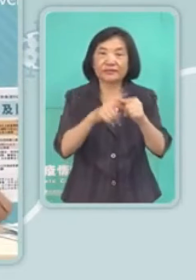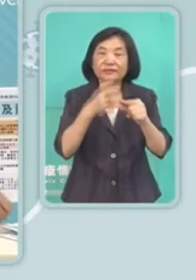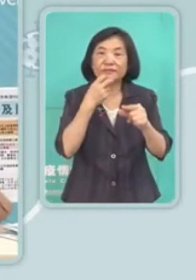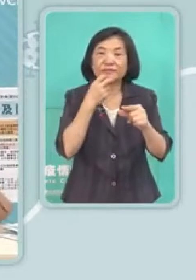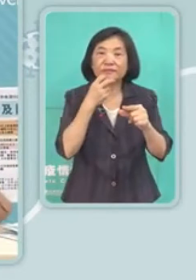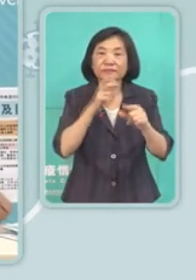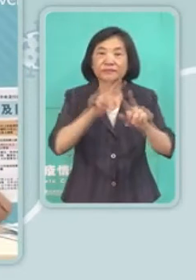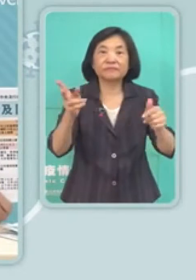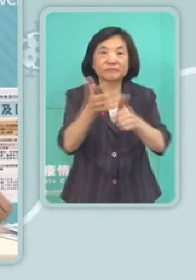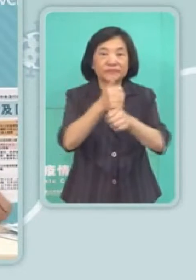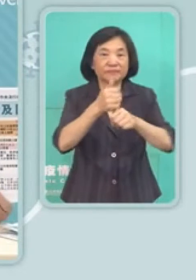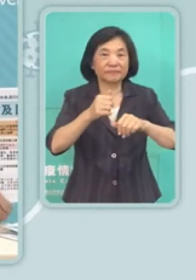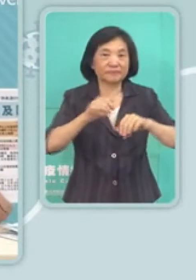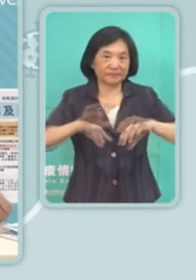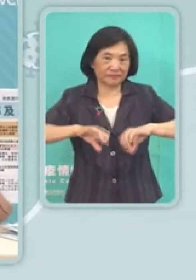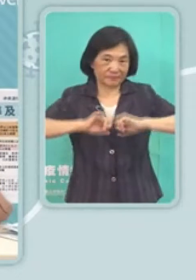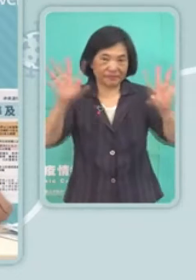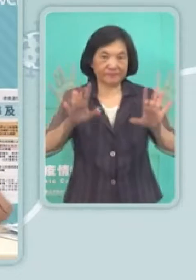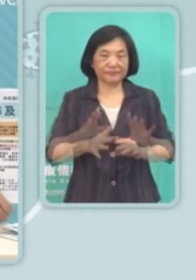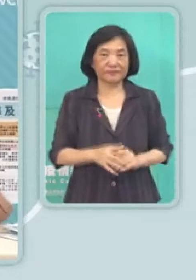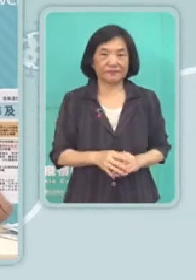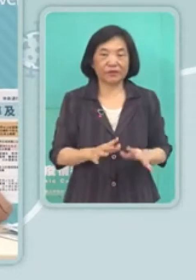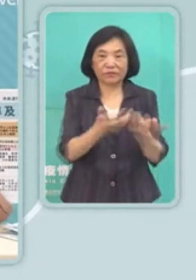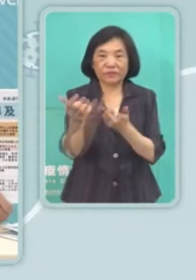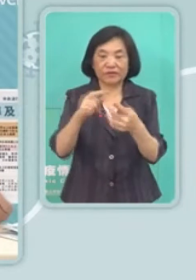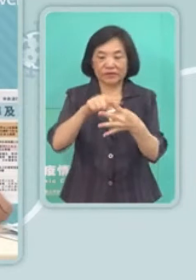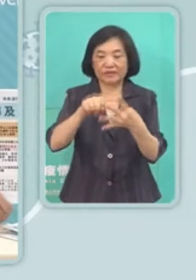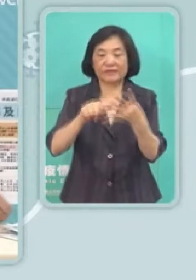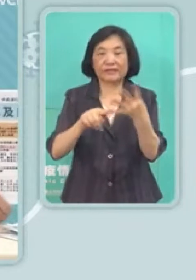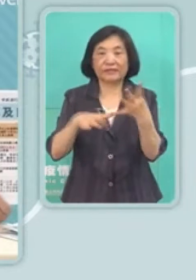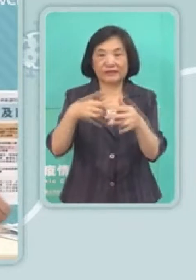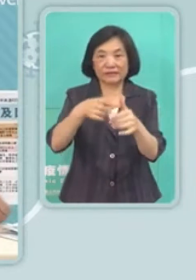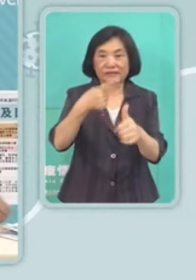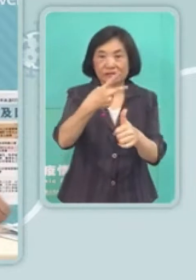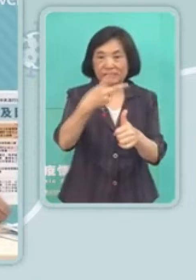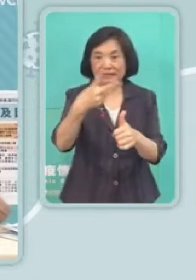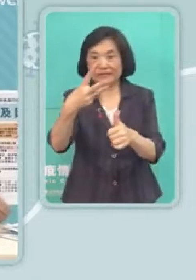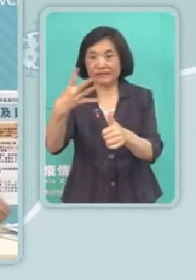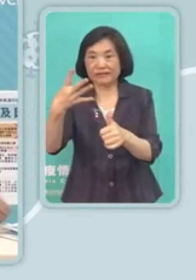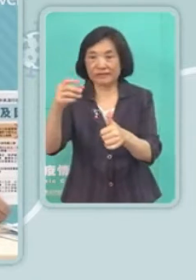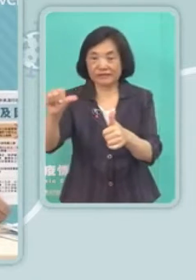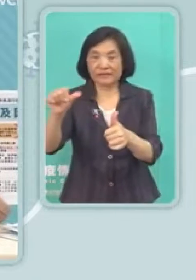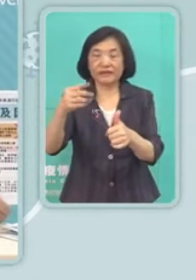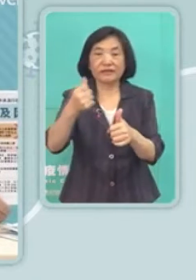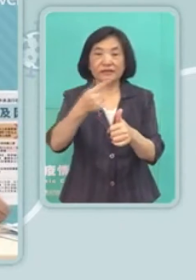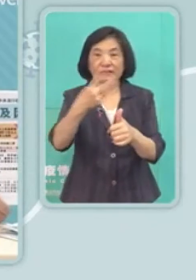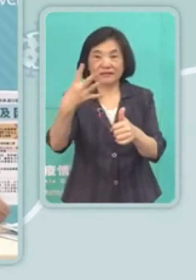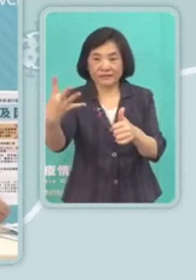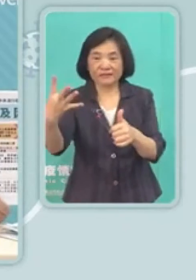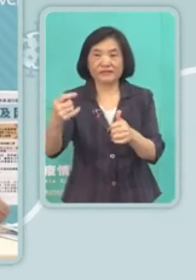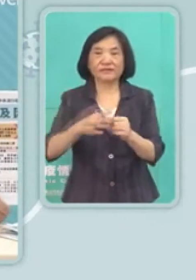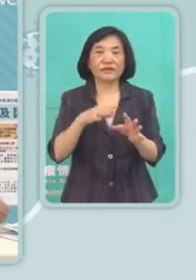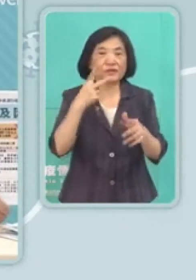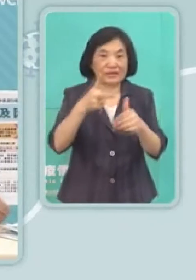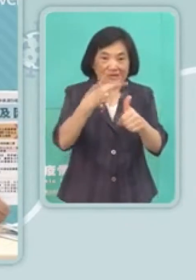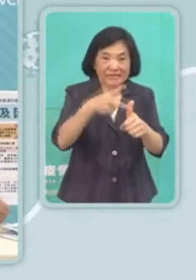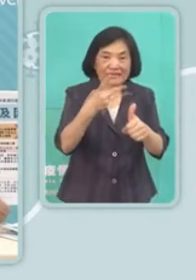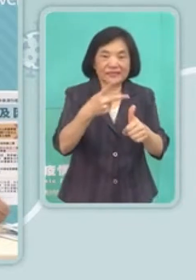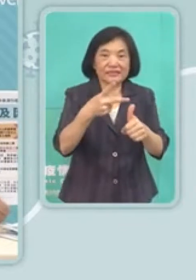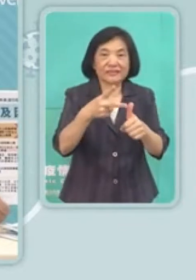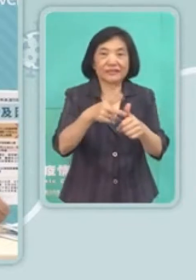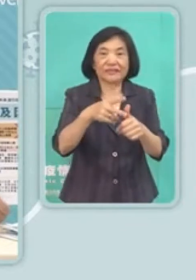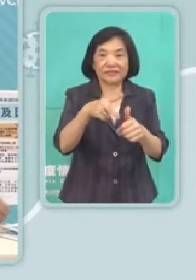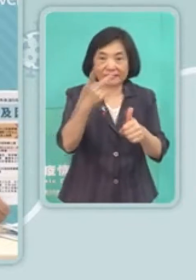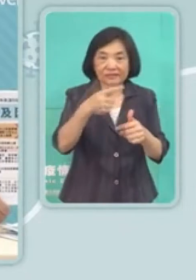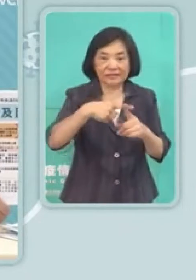情指挥中心哦，要分四级嘛哈，其中这个所谓的第二级是只要出现感